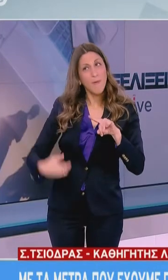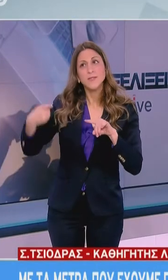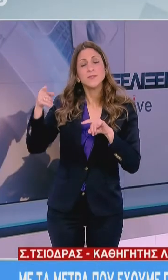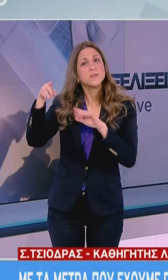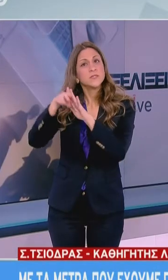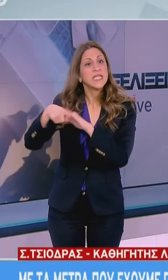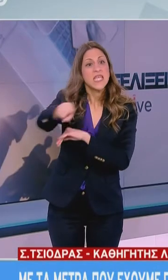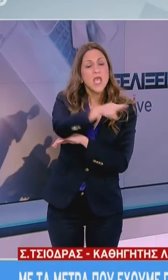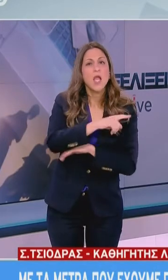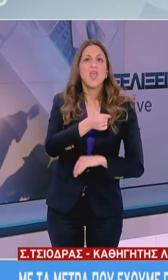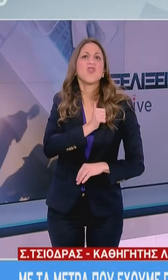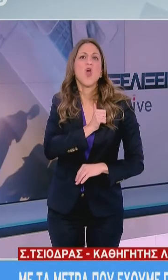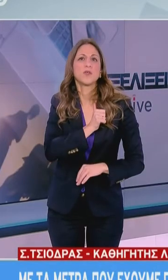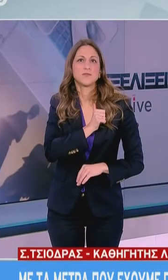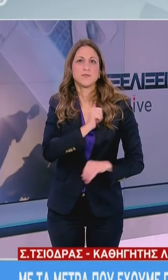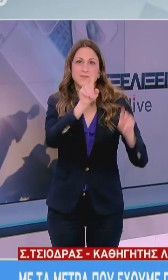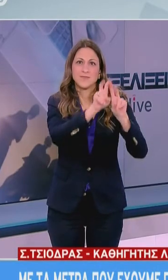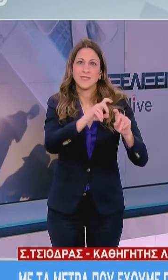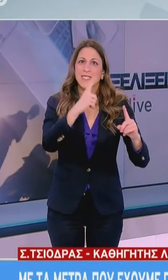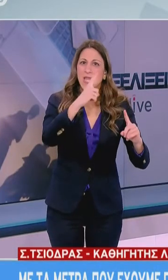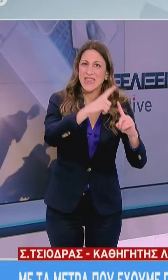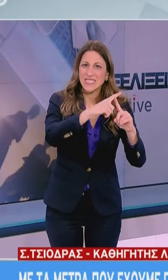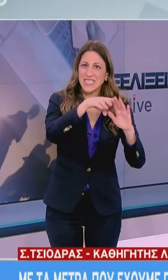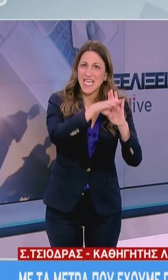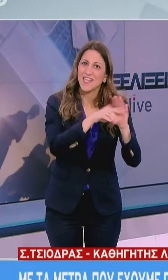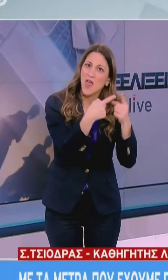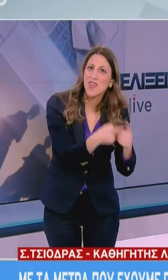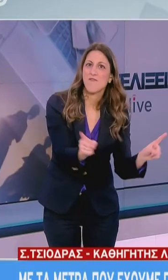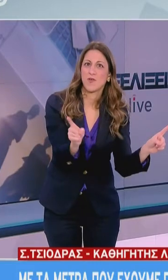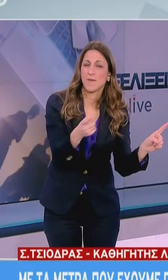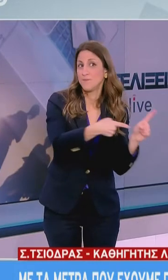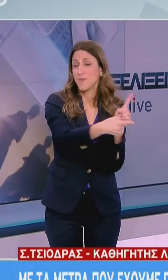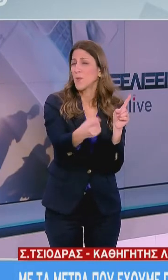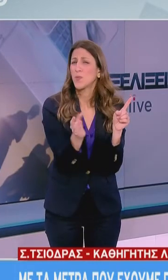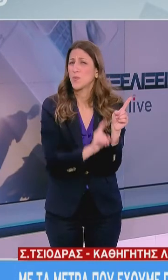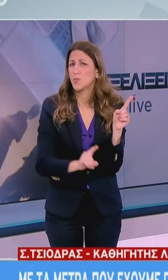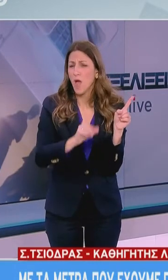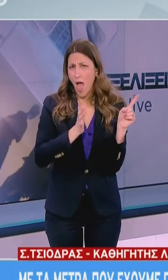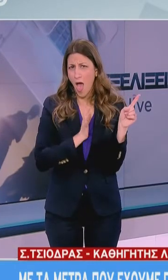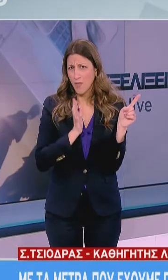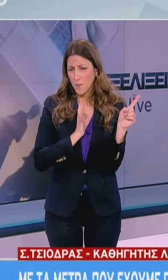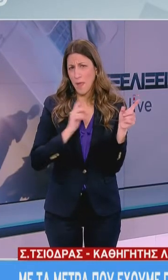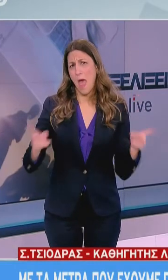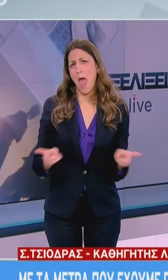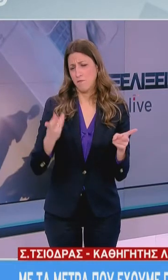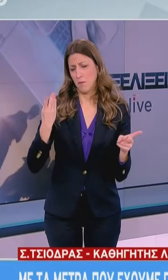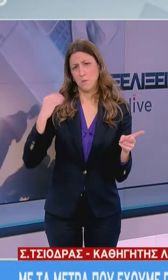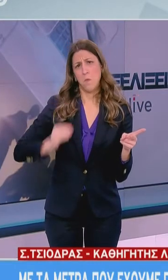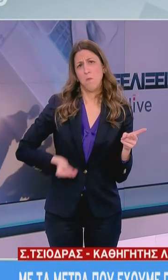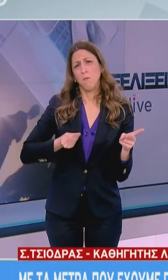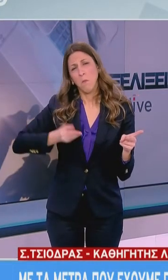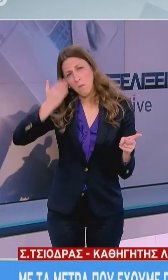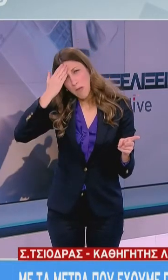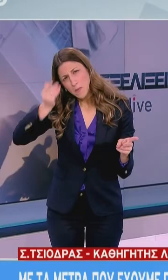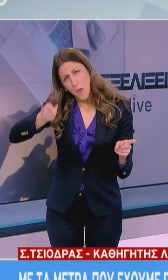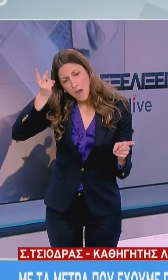υπόλοιποι ελέγχονται από ιδιωτική πρωτοβουλία. Και στην ιδιωτική πρωτοβουλία ελέγχονται κυρίως άνθρωποι που έχουν ελαφρά συμπτωματολογία. Άνθρωποι που ούτως ή